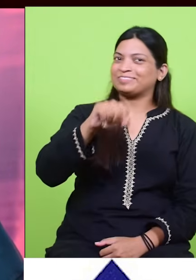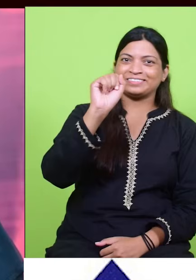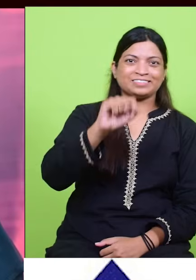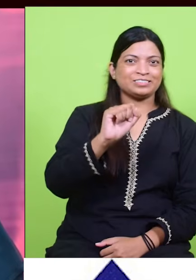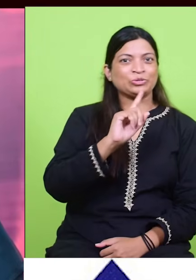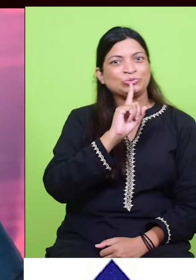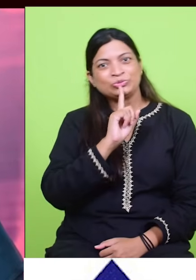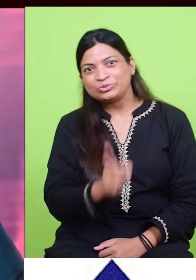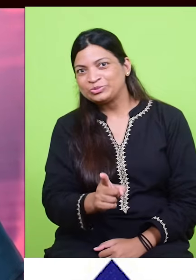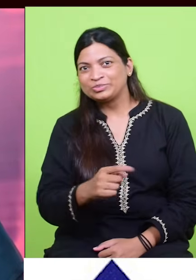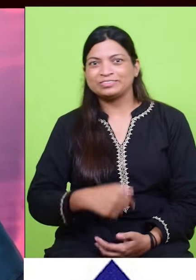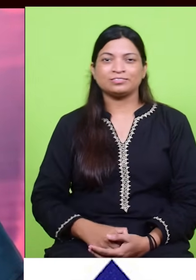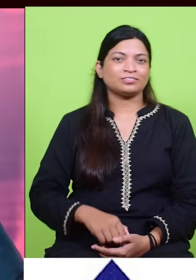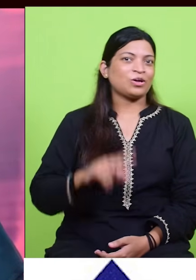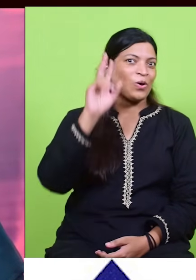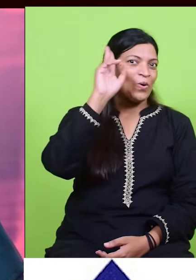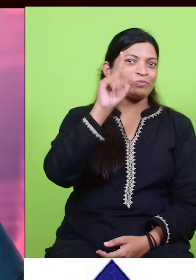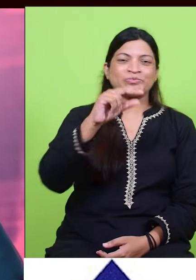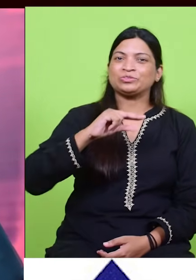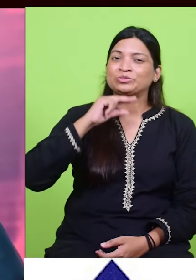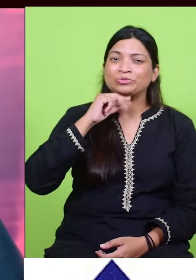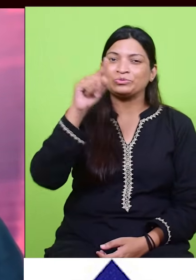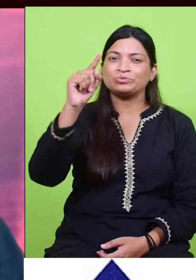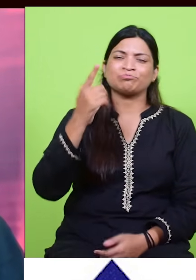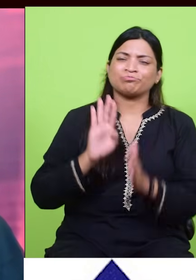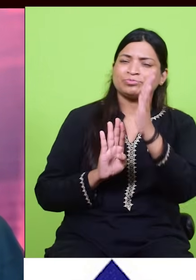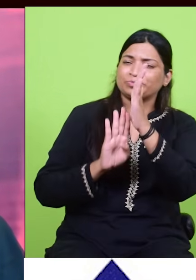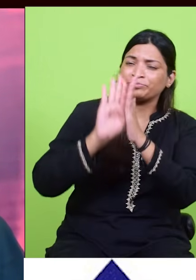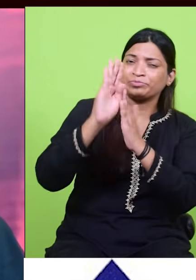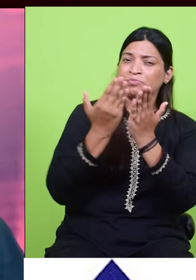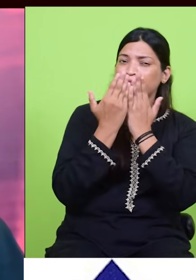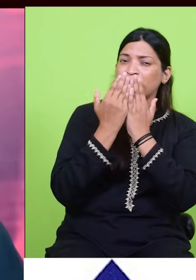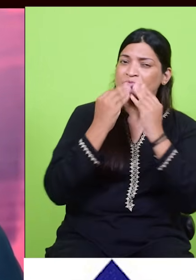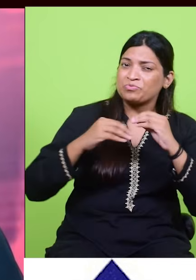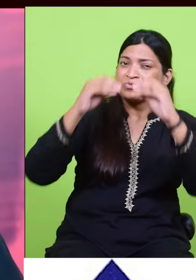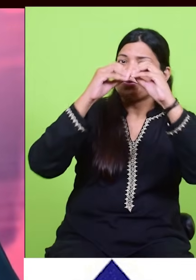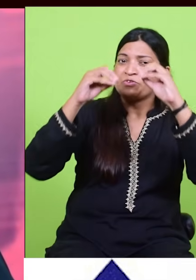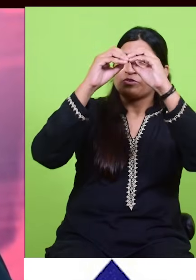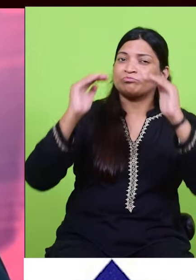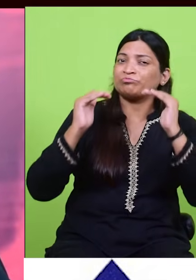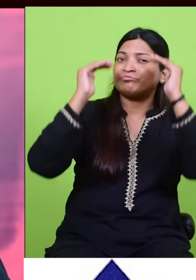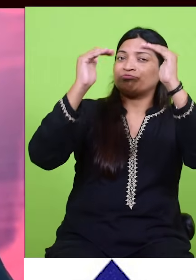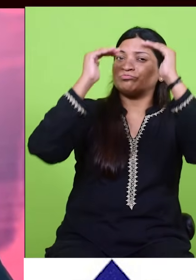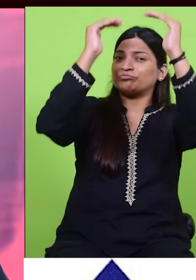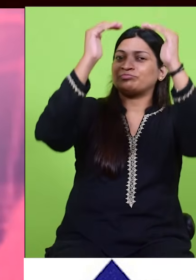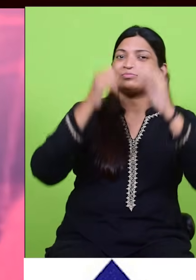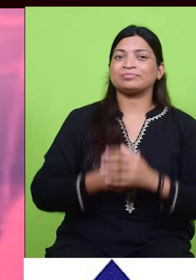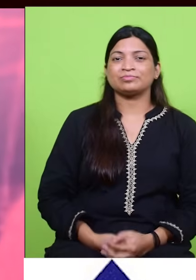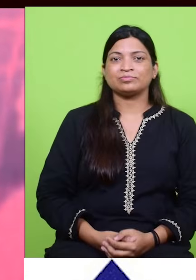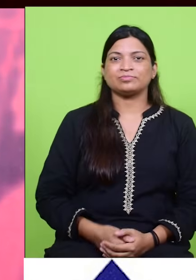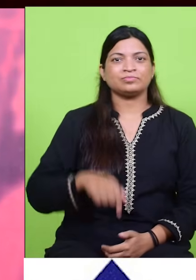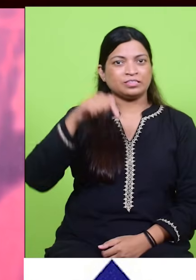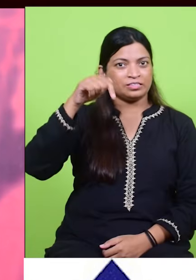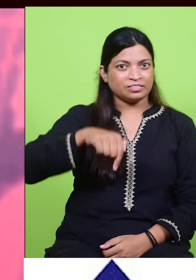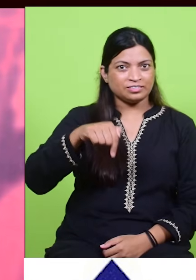ये जाना कि अगर आप कुछ भी ठान लें तो वो मुमकिन है। और गुरदीप की कहानी हम सब के लिए एक प्रेरणा स्रोत है